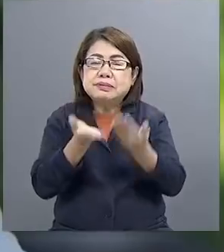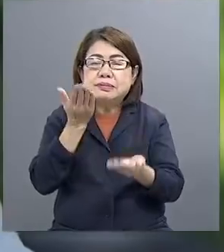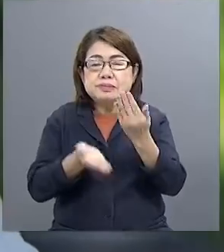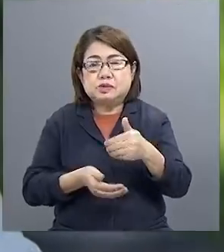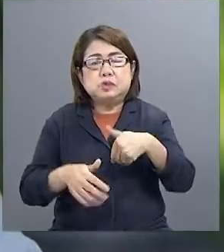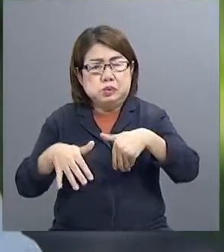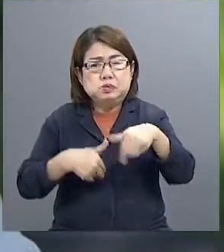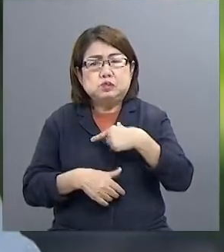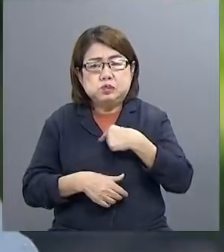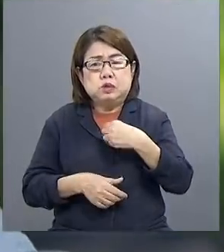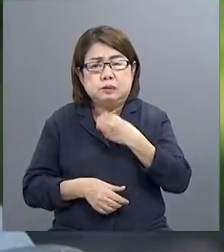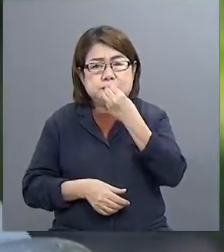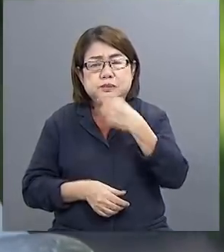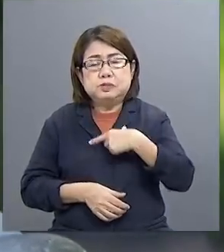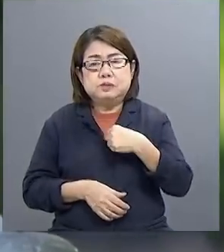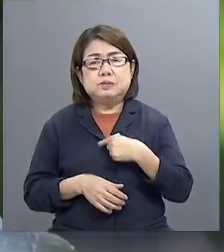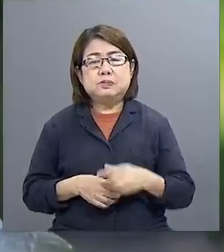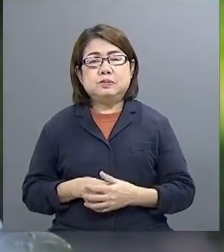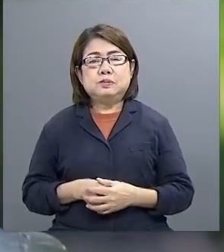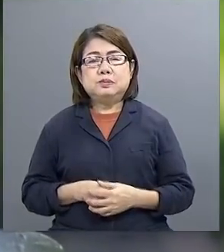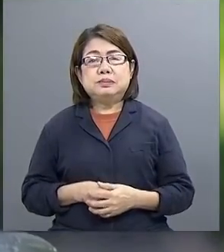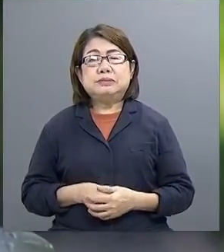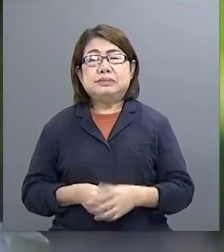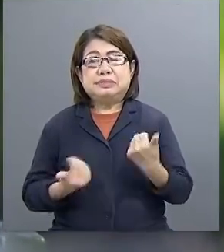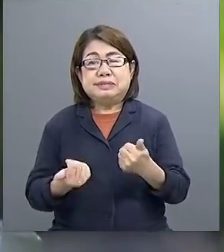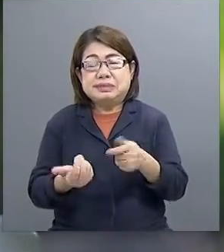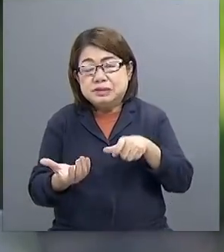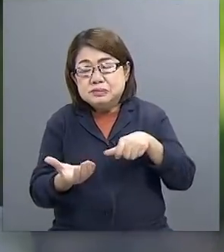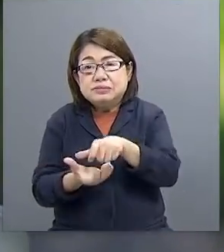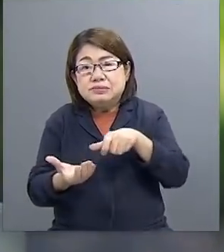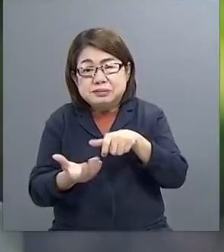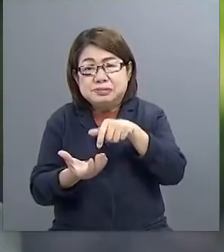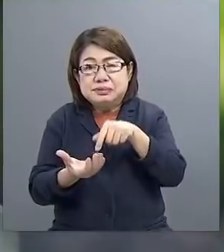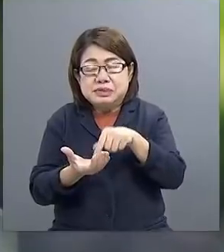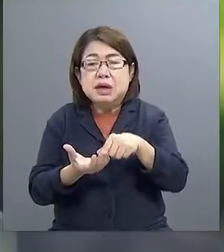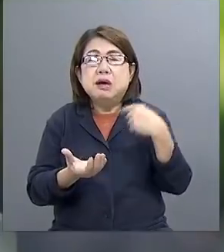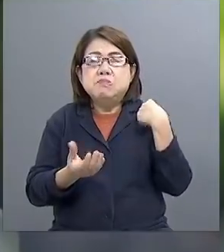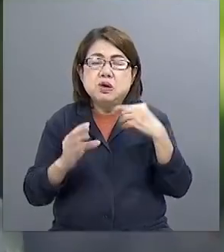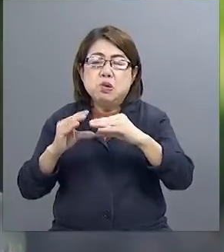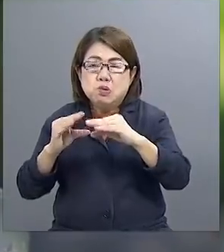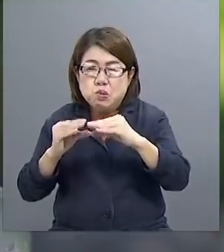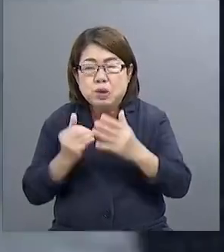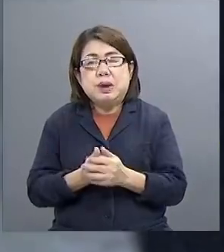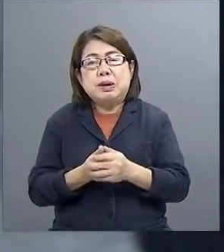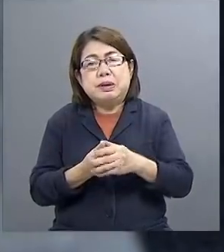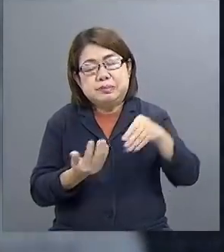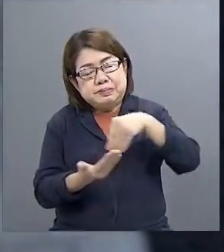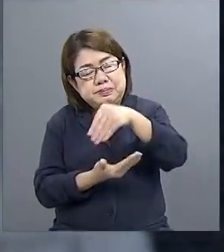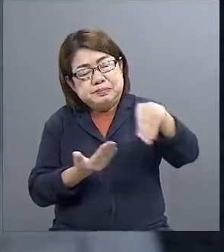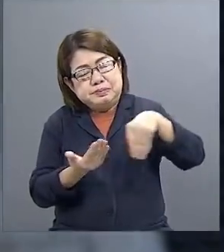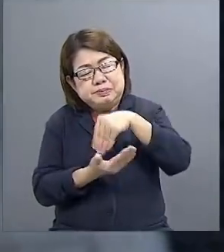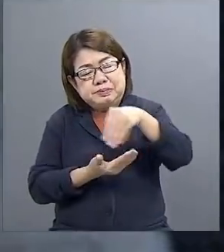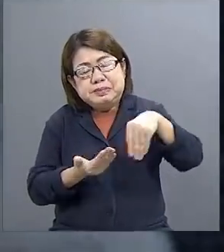ค่ะโอ๊ะเอ๋ว Honey Lemonจัดด้วยวุ้นโอ้เอ๋วราดด้วยน้ำผึ้งเติมน้ำมะนาว